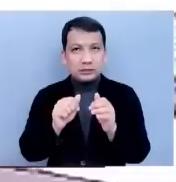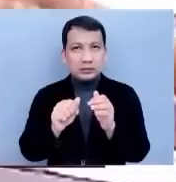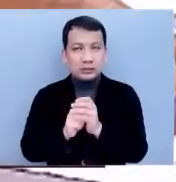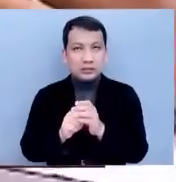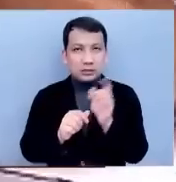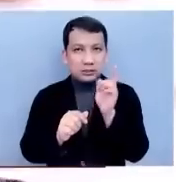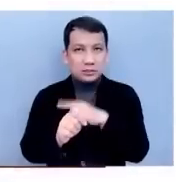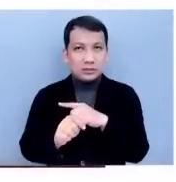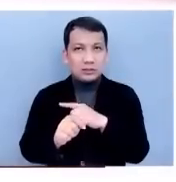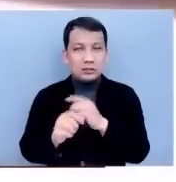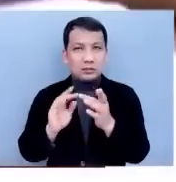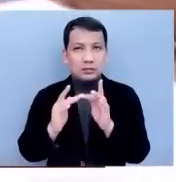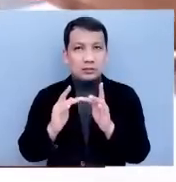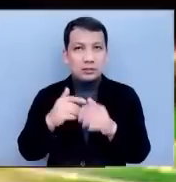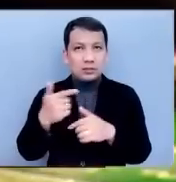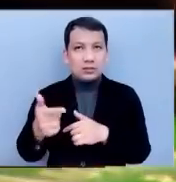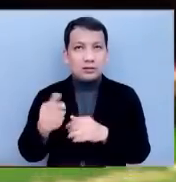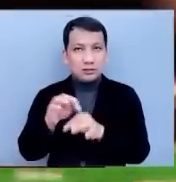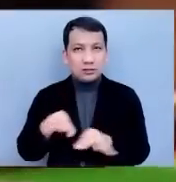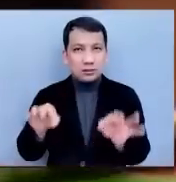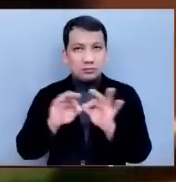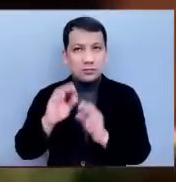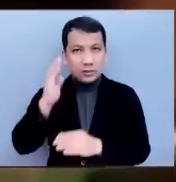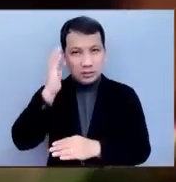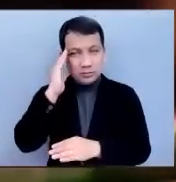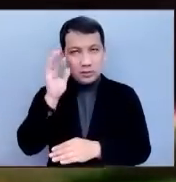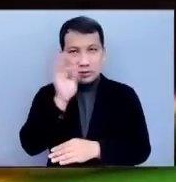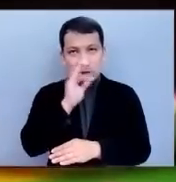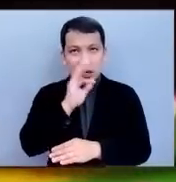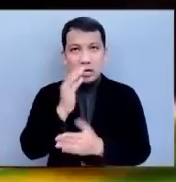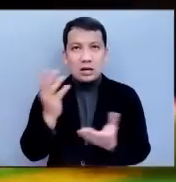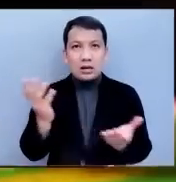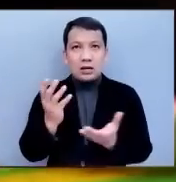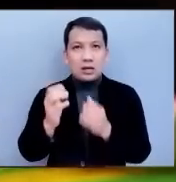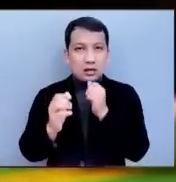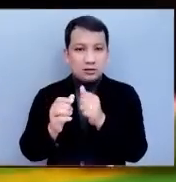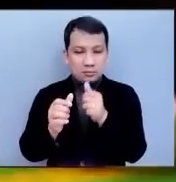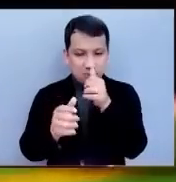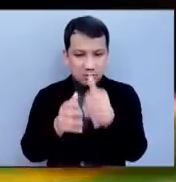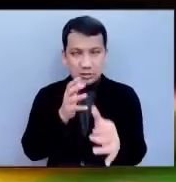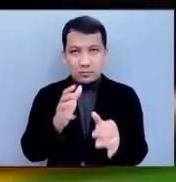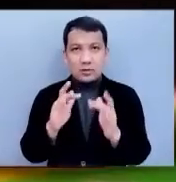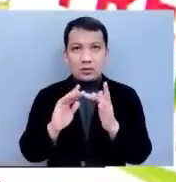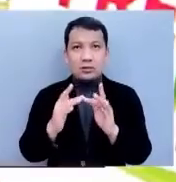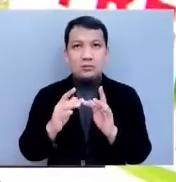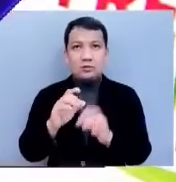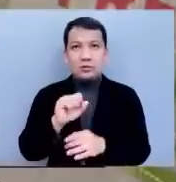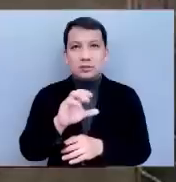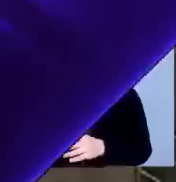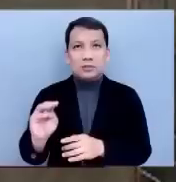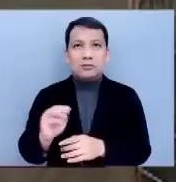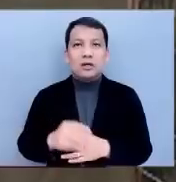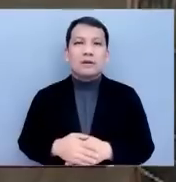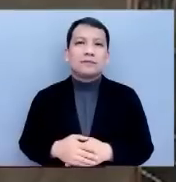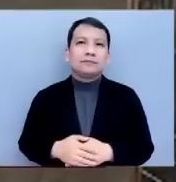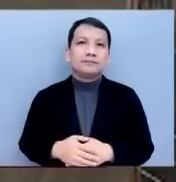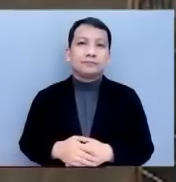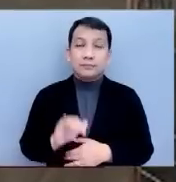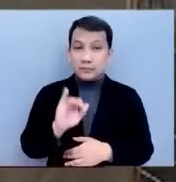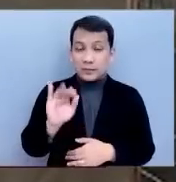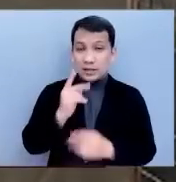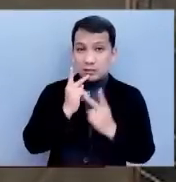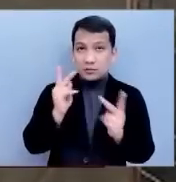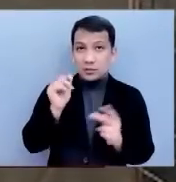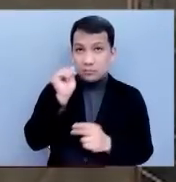account online. Kaya't dapat daw alam ng mga Pilipino kung paano hindi malinlang ng online scams. If the public is